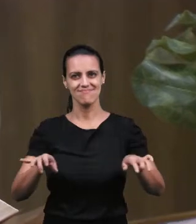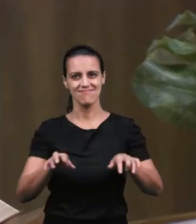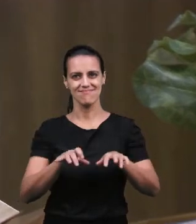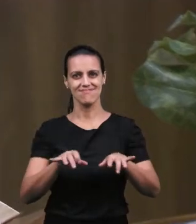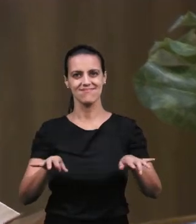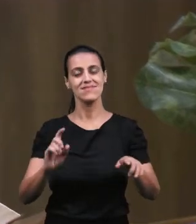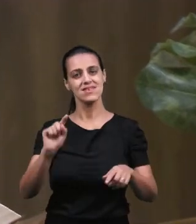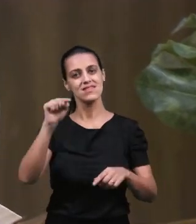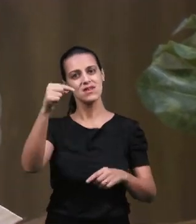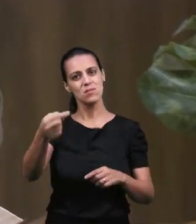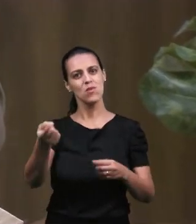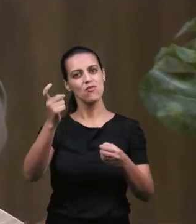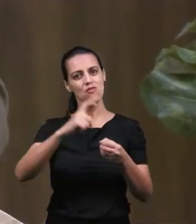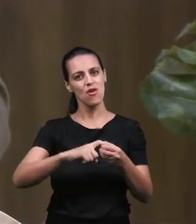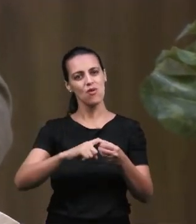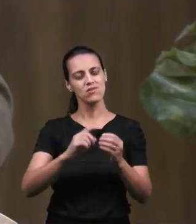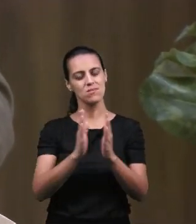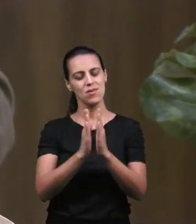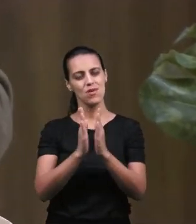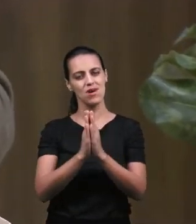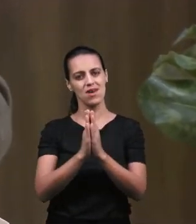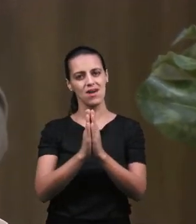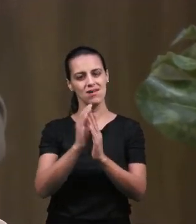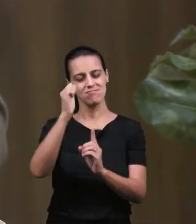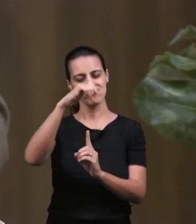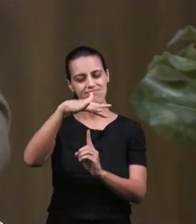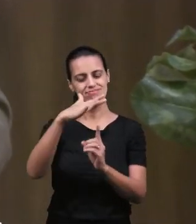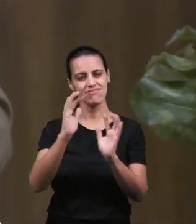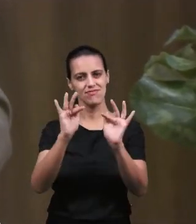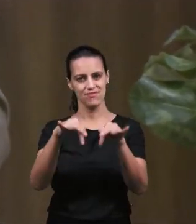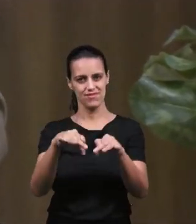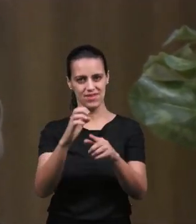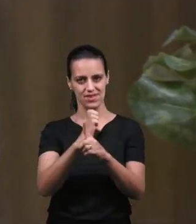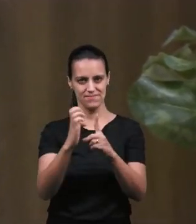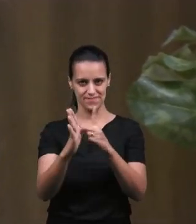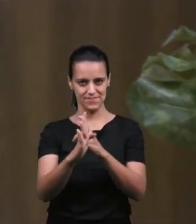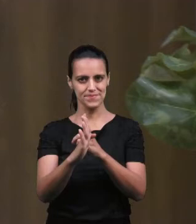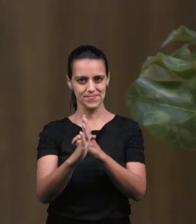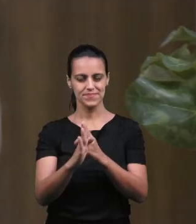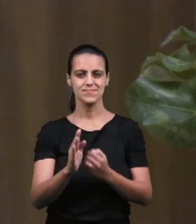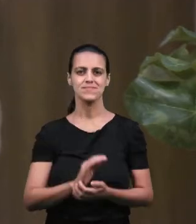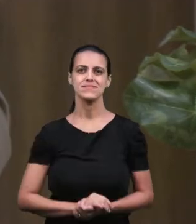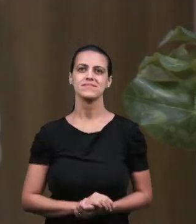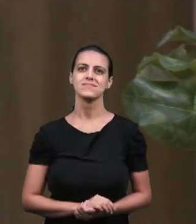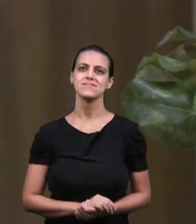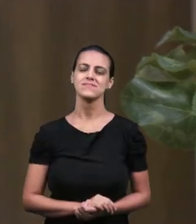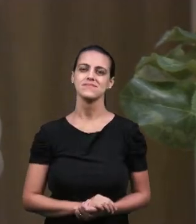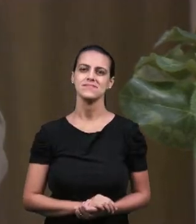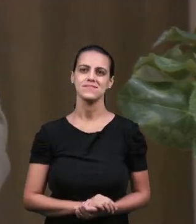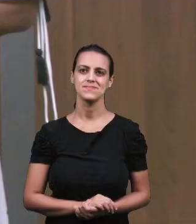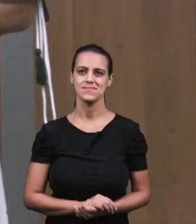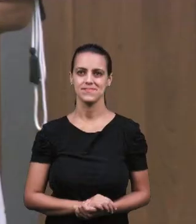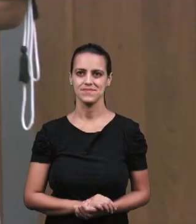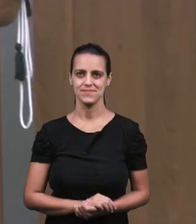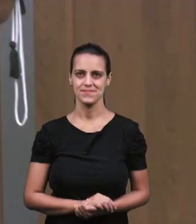nous revenons pour prier, pour finir l'école biblique dominicale avec ceux qui nous assistent par YouTube.